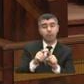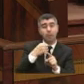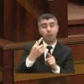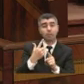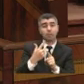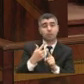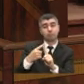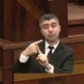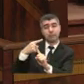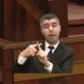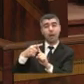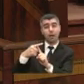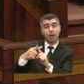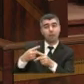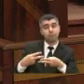وبقوه،